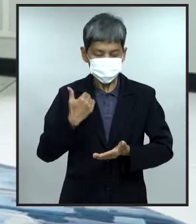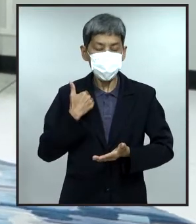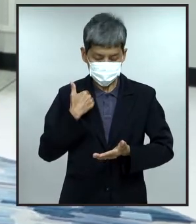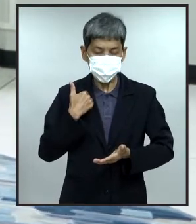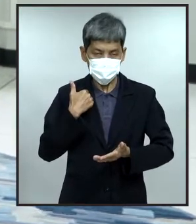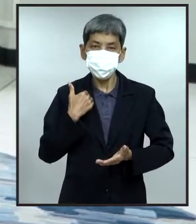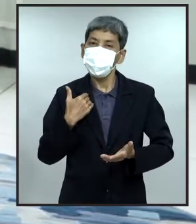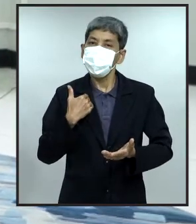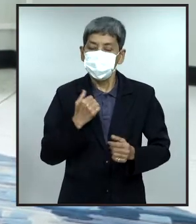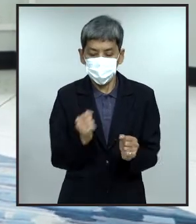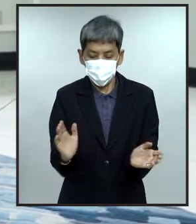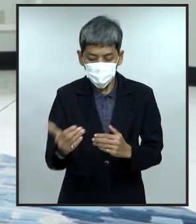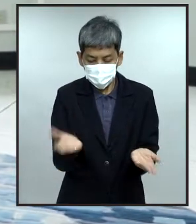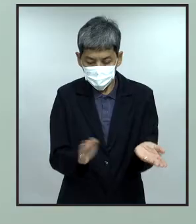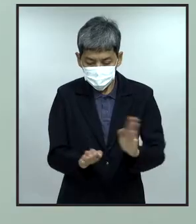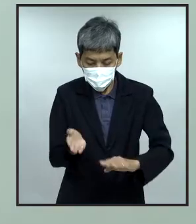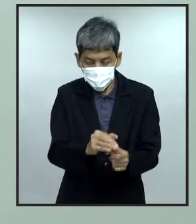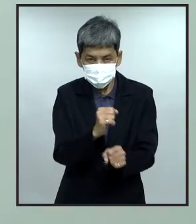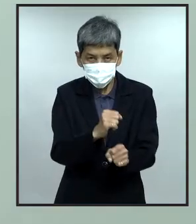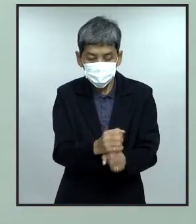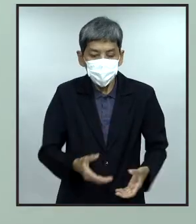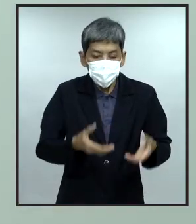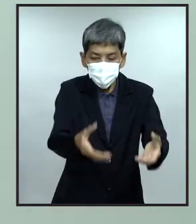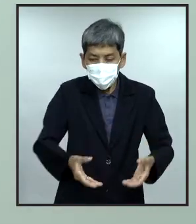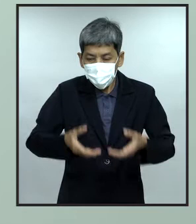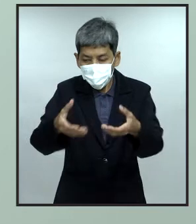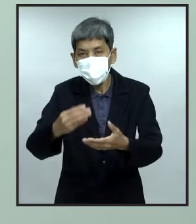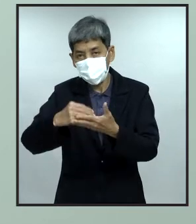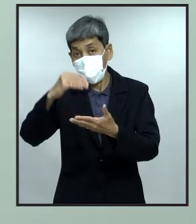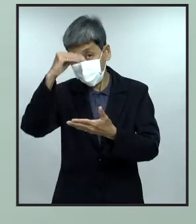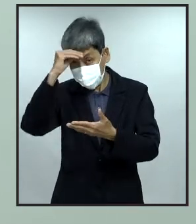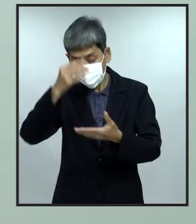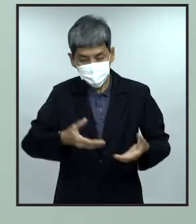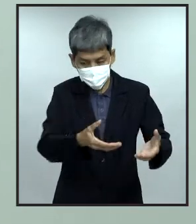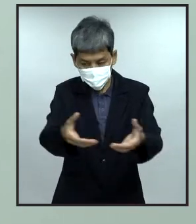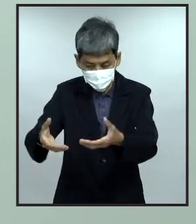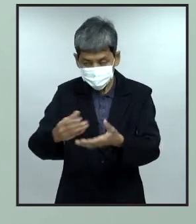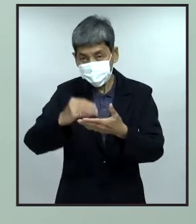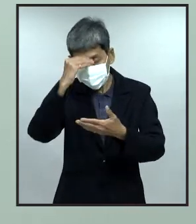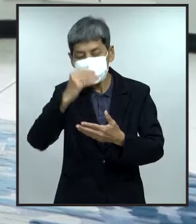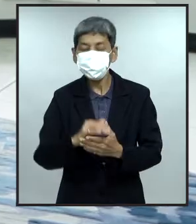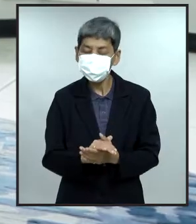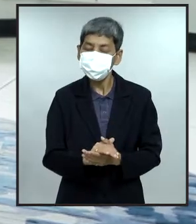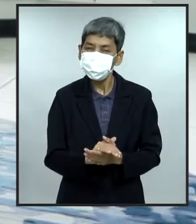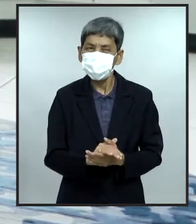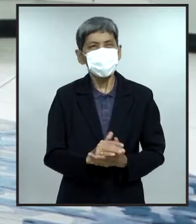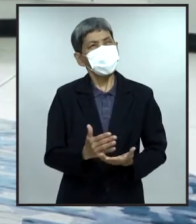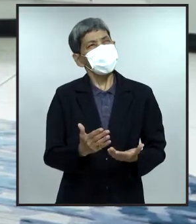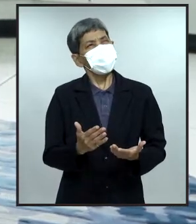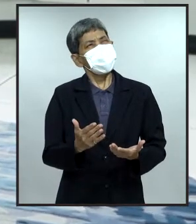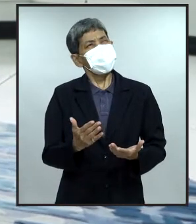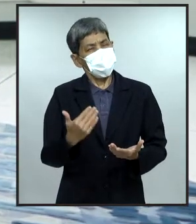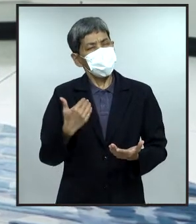การแพ็คของนะครับให้กับนักเรียนทุกคนนะครับรู้สึกว่าเ